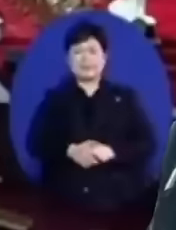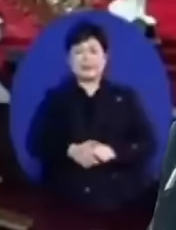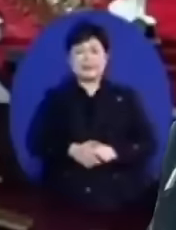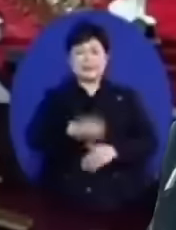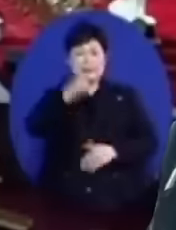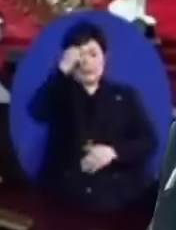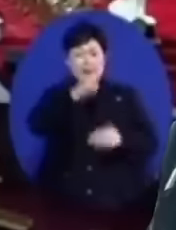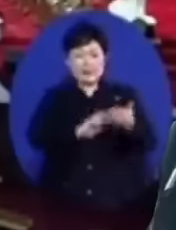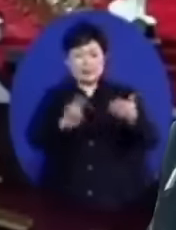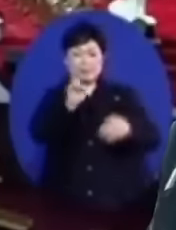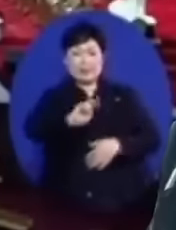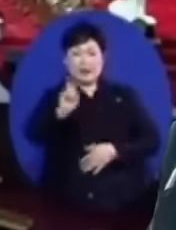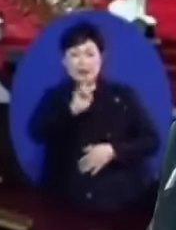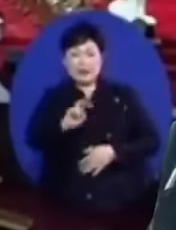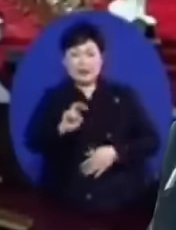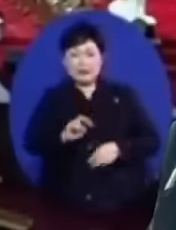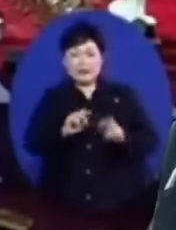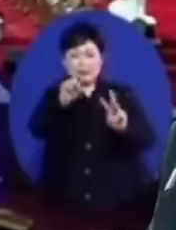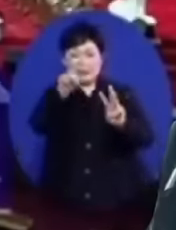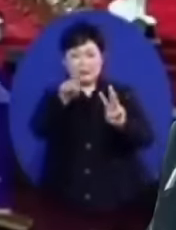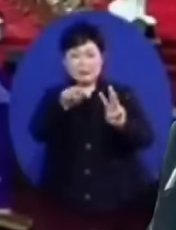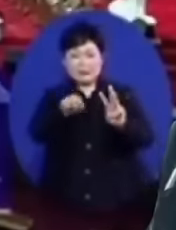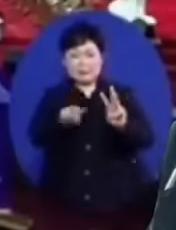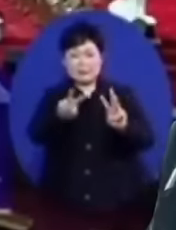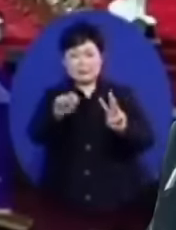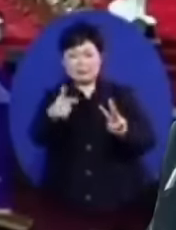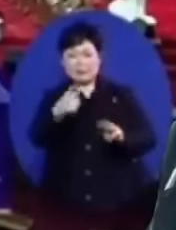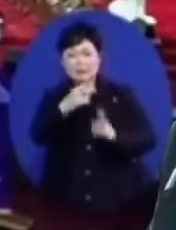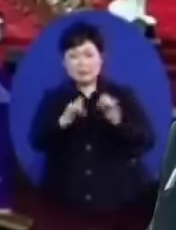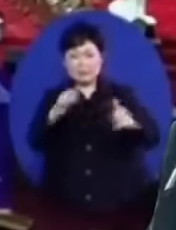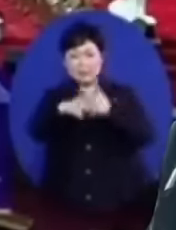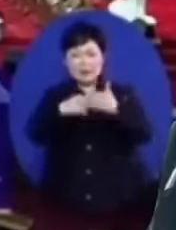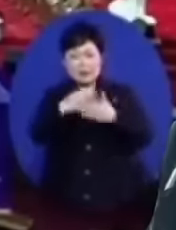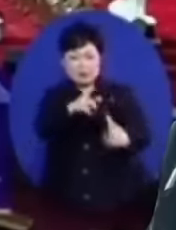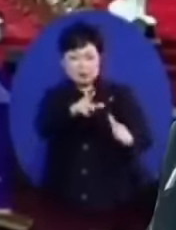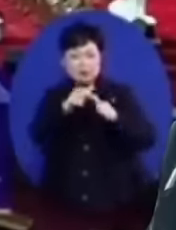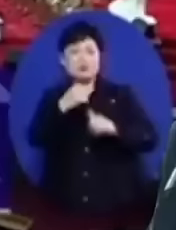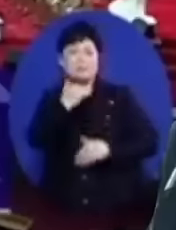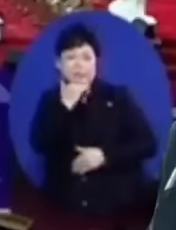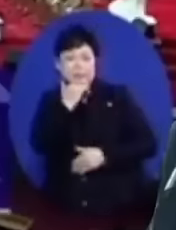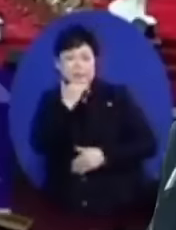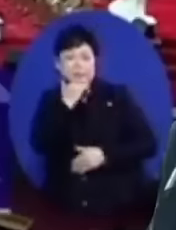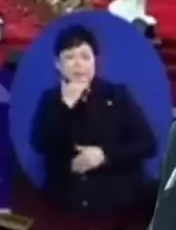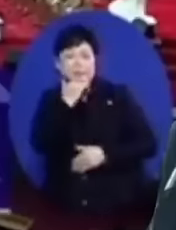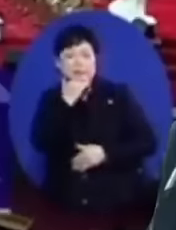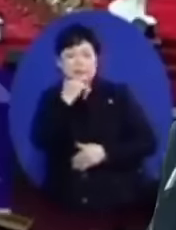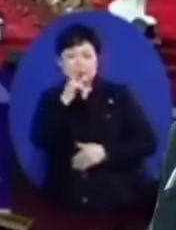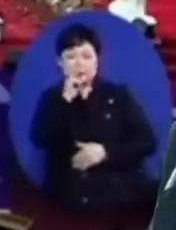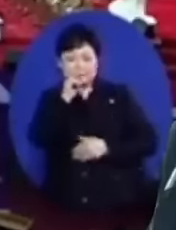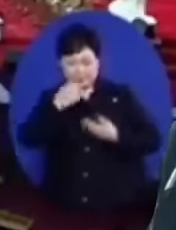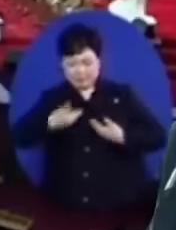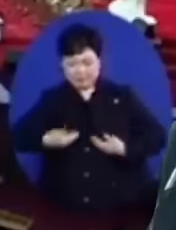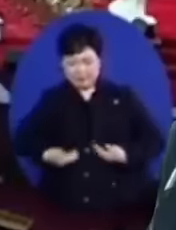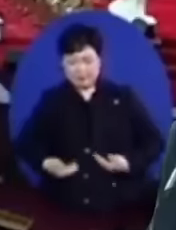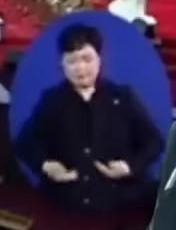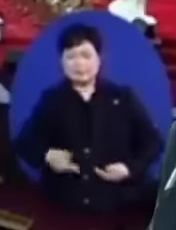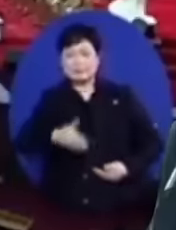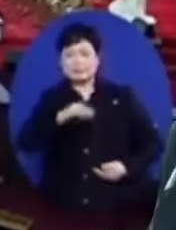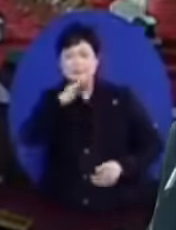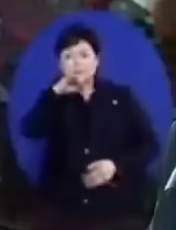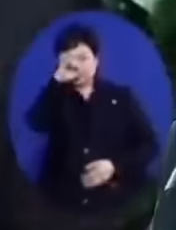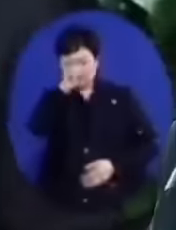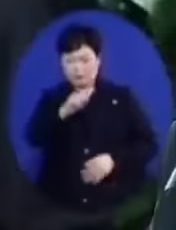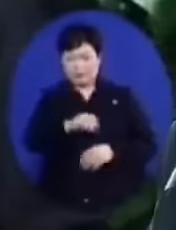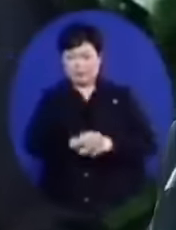예레미야가 3장 26절에 사람이 야훼의 구원을 바라고 잠잠히 기다림이 좋도다. 그러므로 하나님의 구원의 역사가